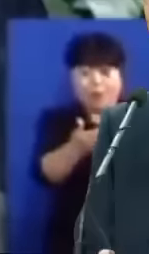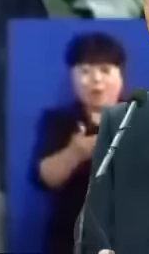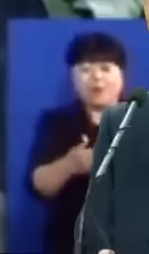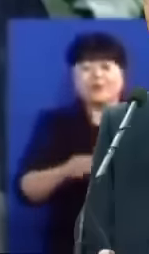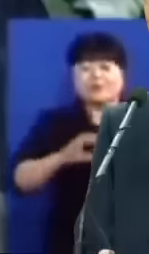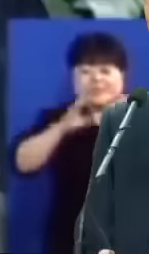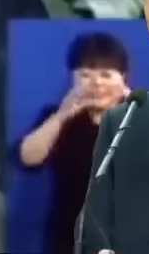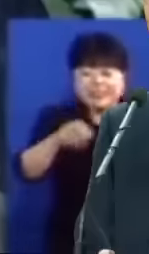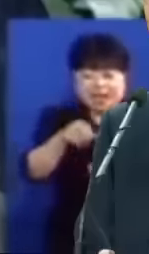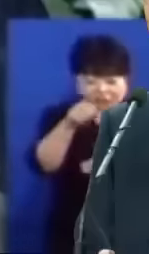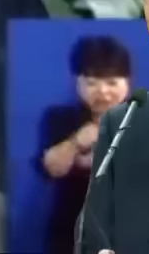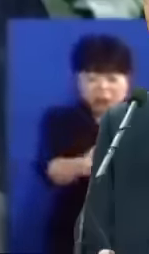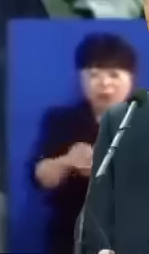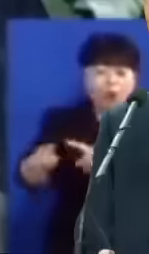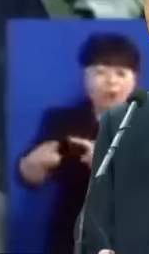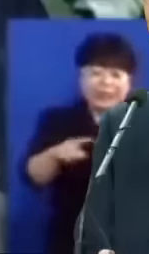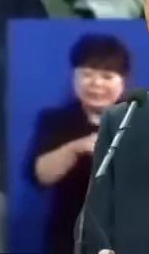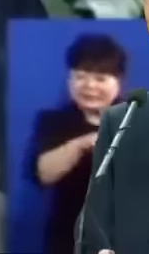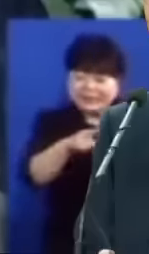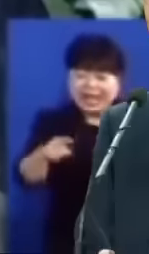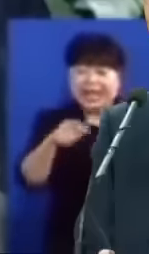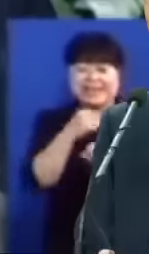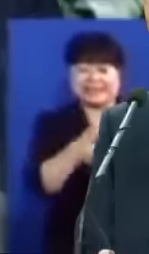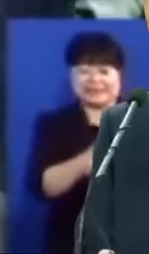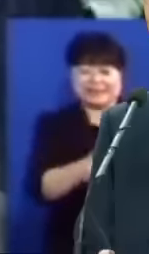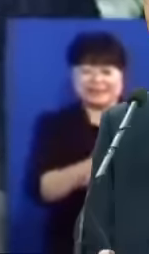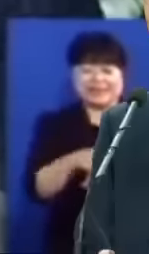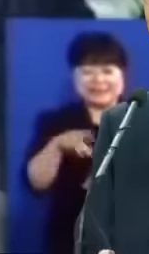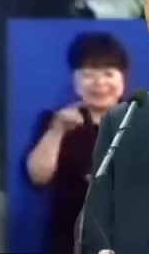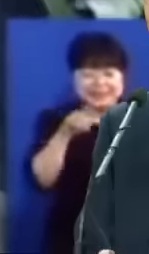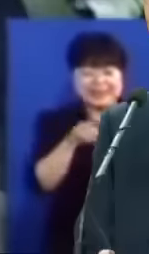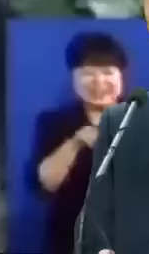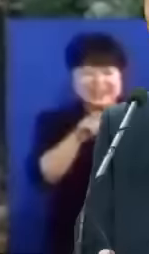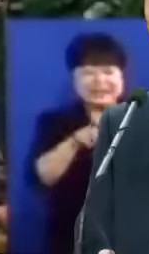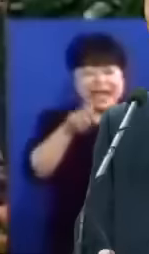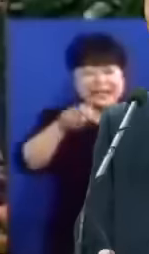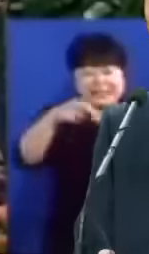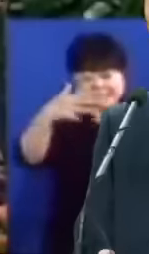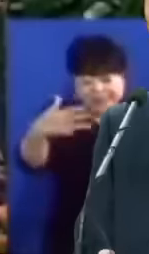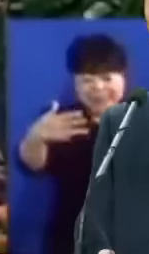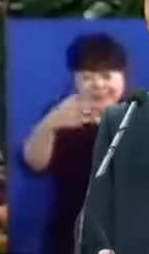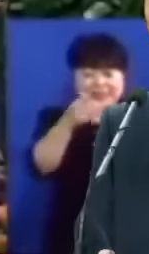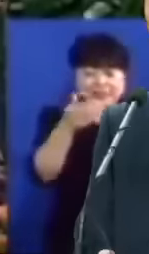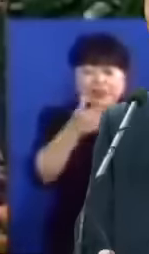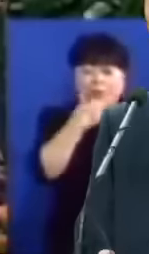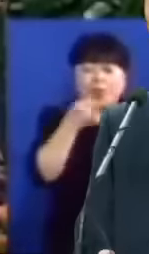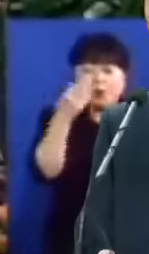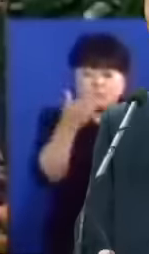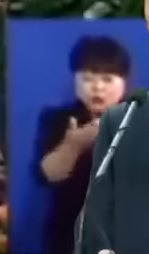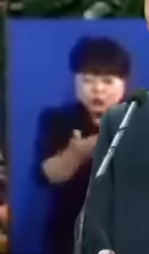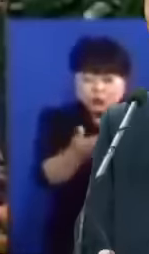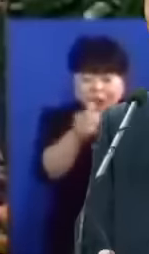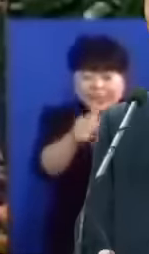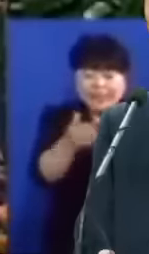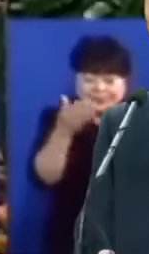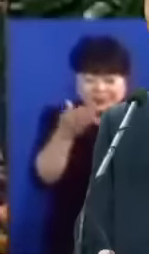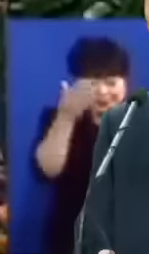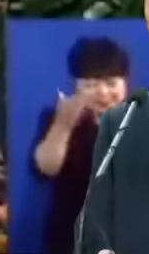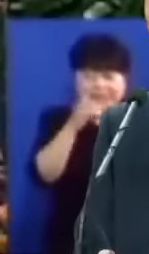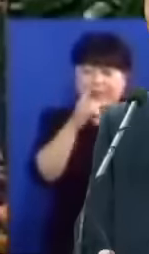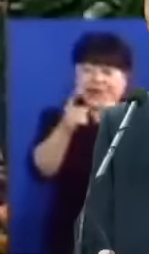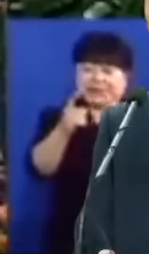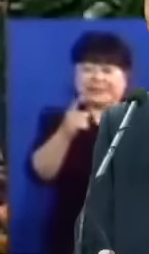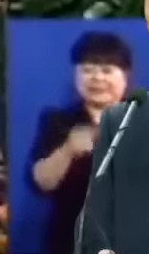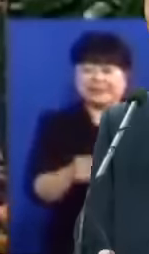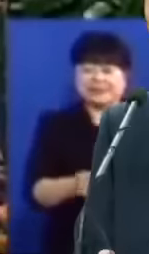이 세상을 정복하고 다스리라고 하셨습니다. 창세기 1장 28절에 하나님이 그들에게 복을 주시며 하나님이 그들에게